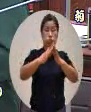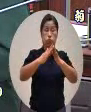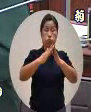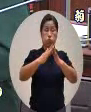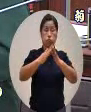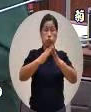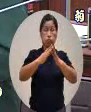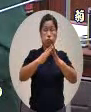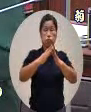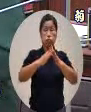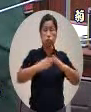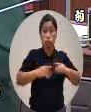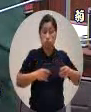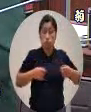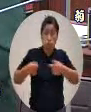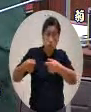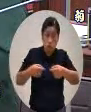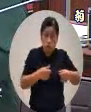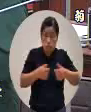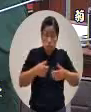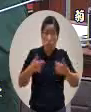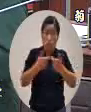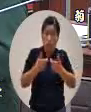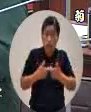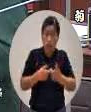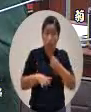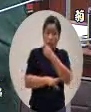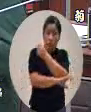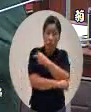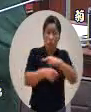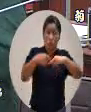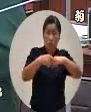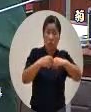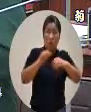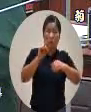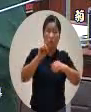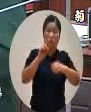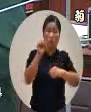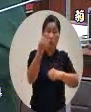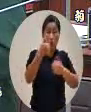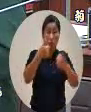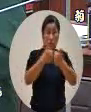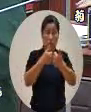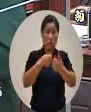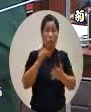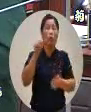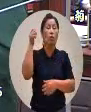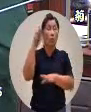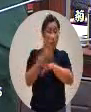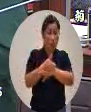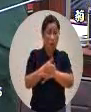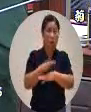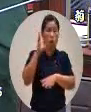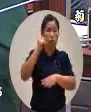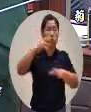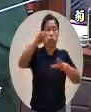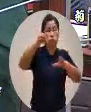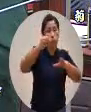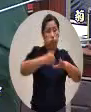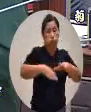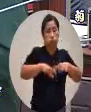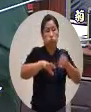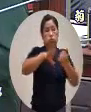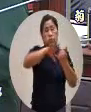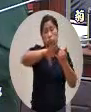如果議會通過那我們會認為納入南台灣所有在